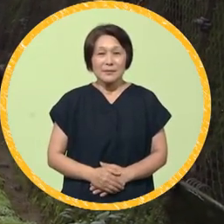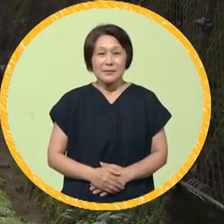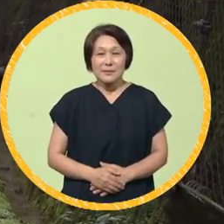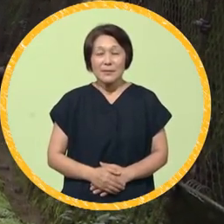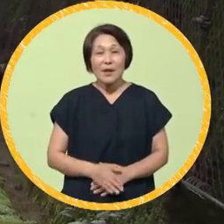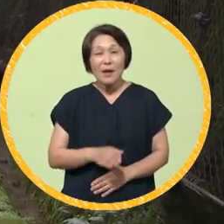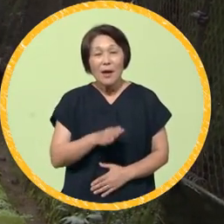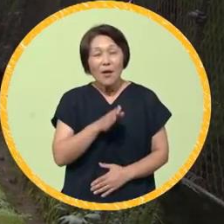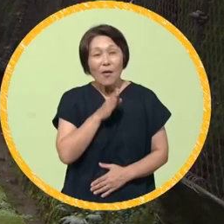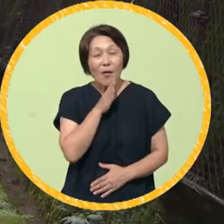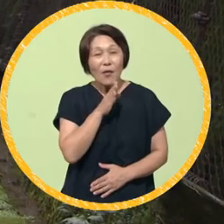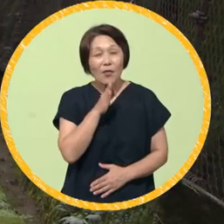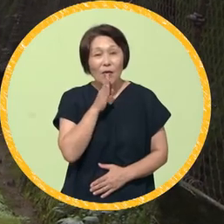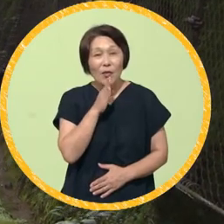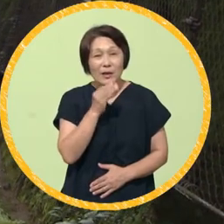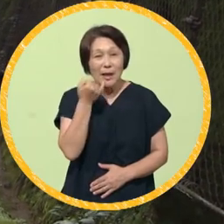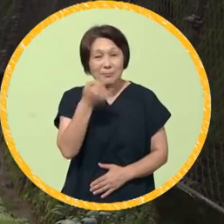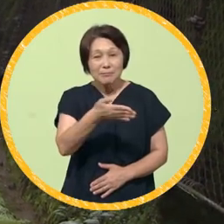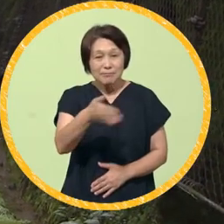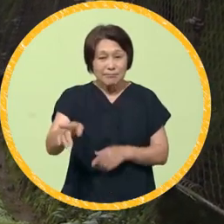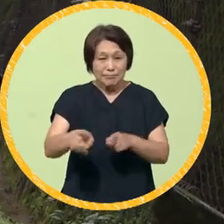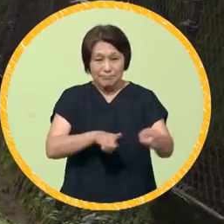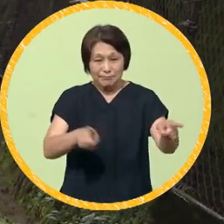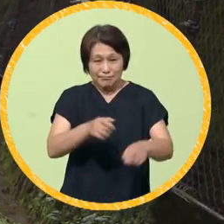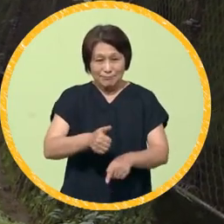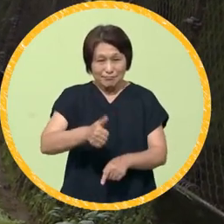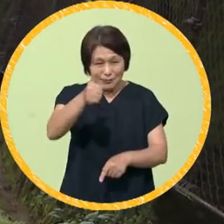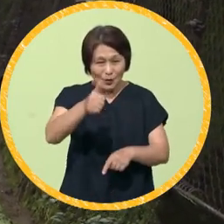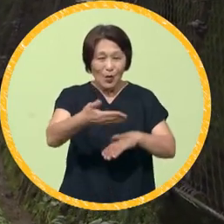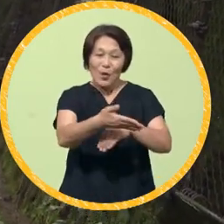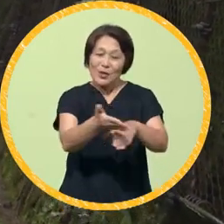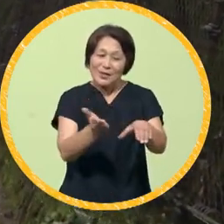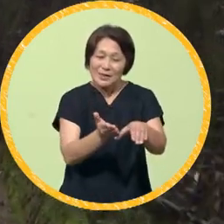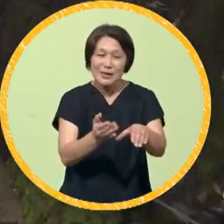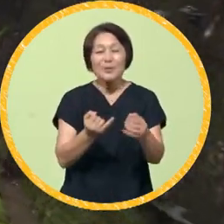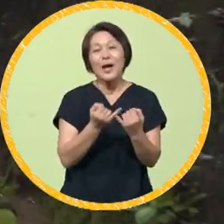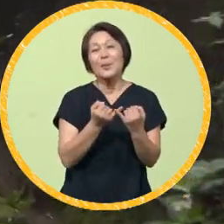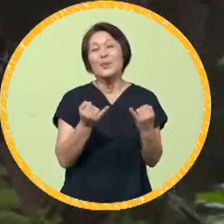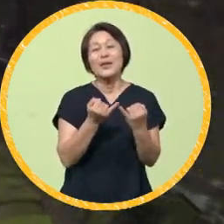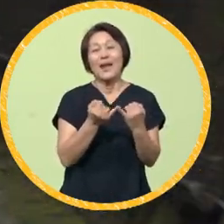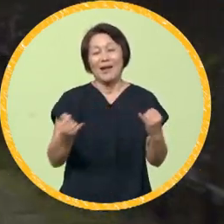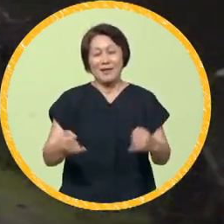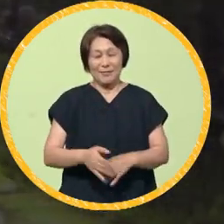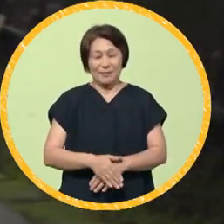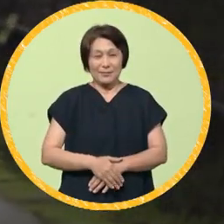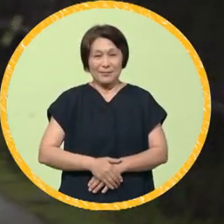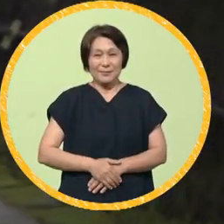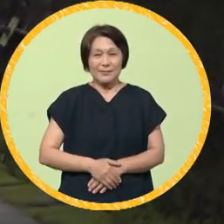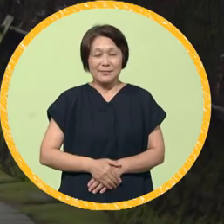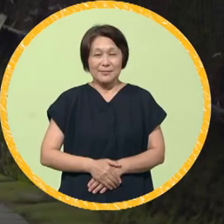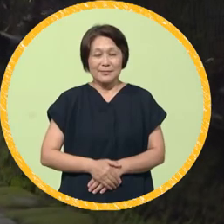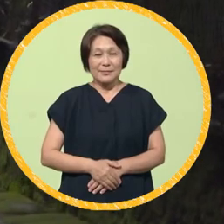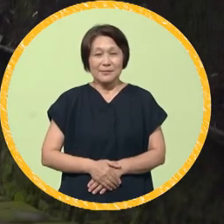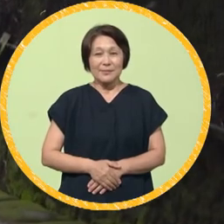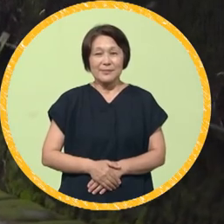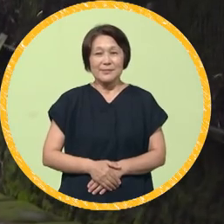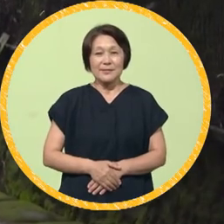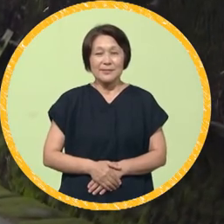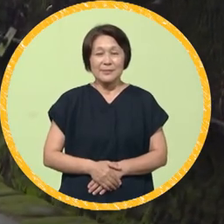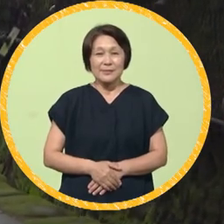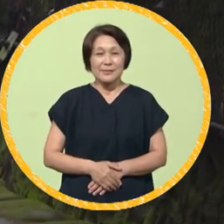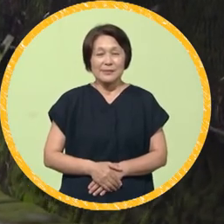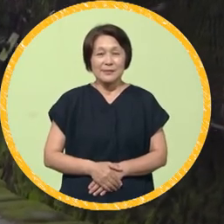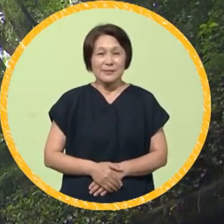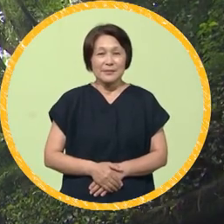本当に海賊の島にやってきた感じが。 そうですね、 増してきましたね。 ま、島ですね。